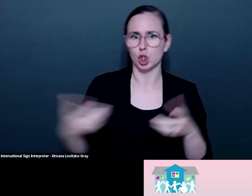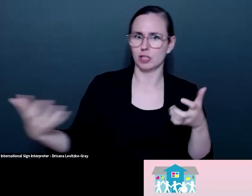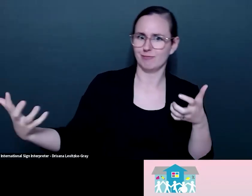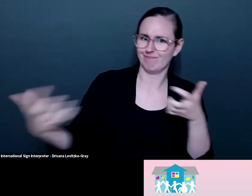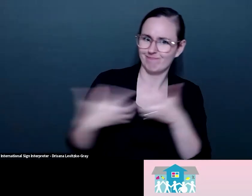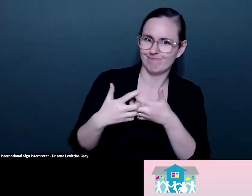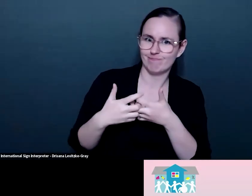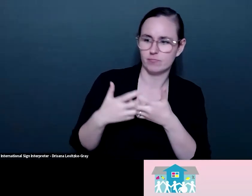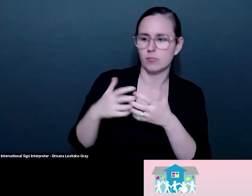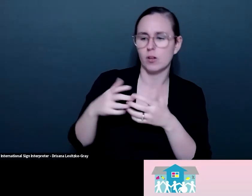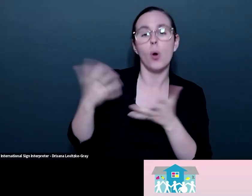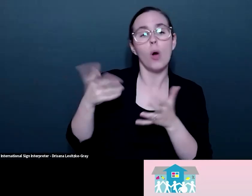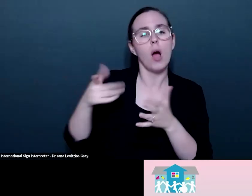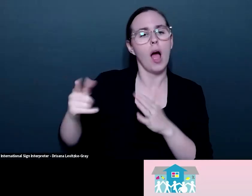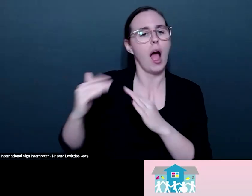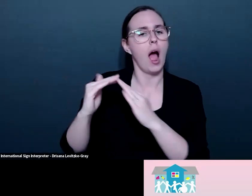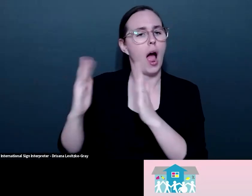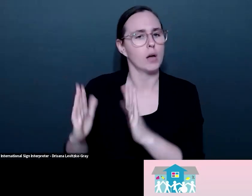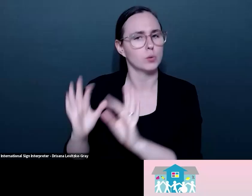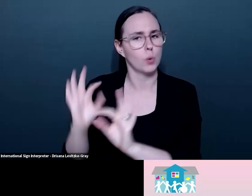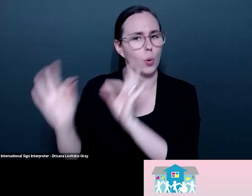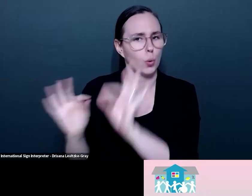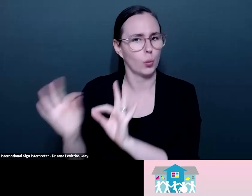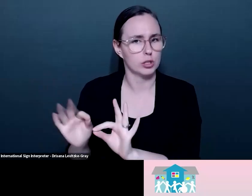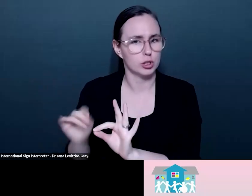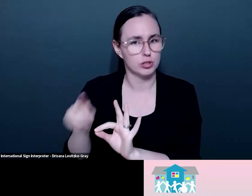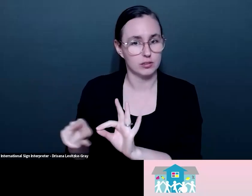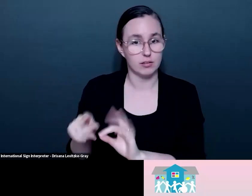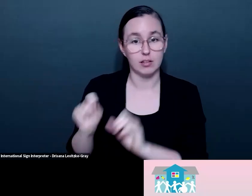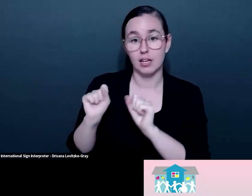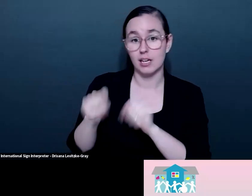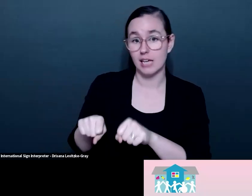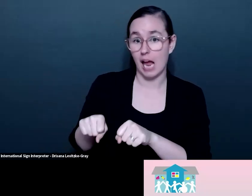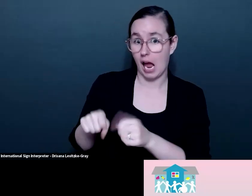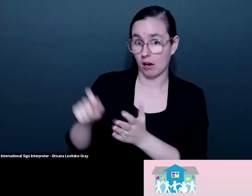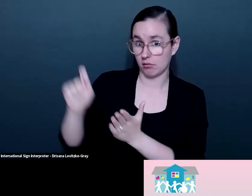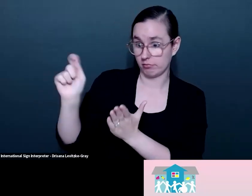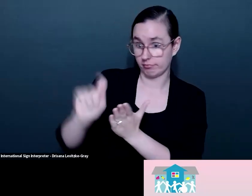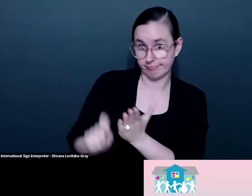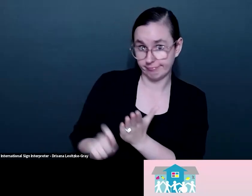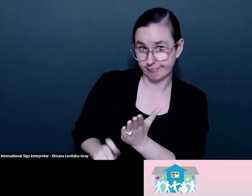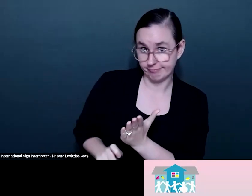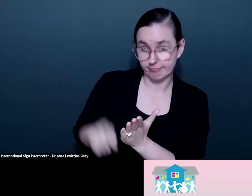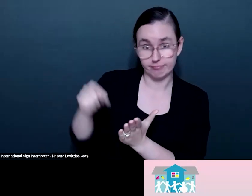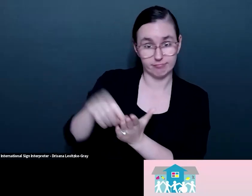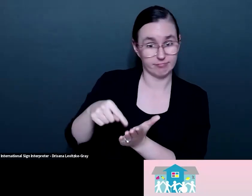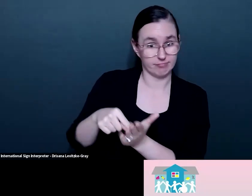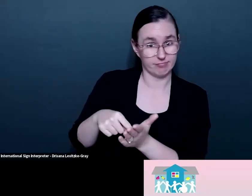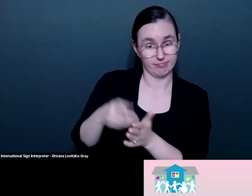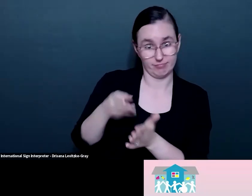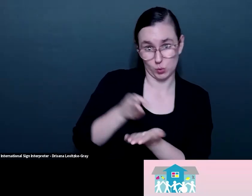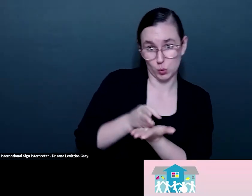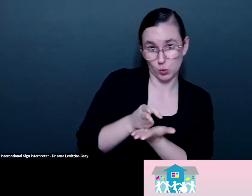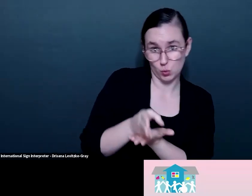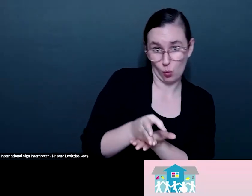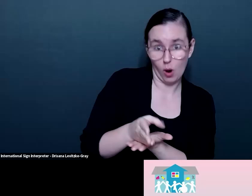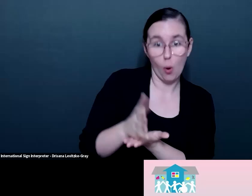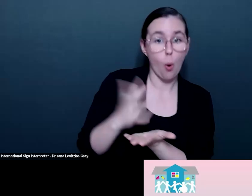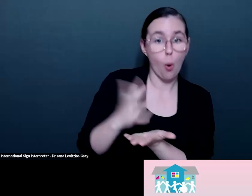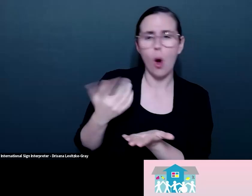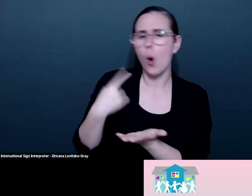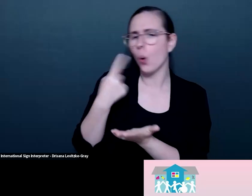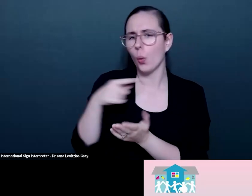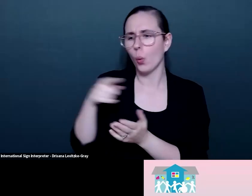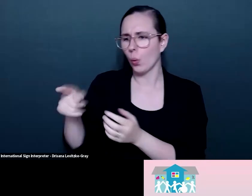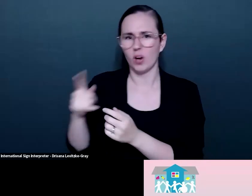ménagères, ou sinon nous pouvons aussi copier ce genre de questions et les repasser dans un autre que ce